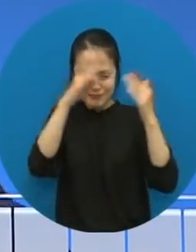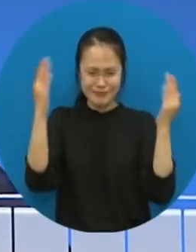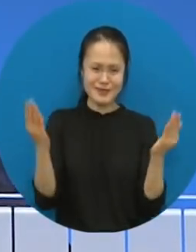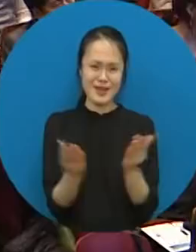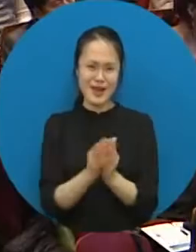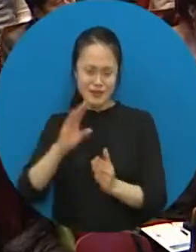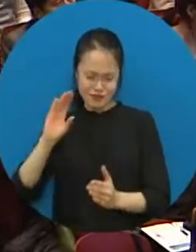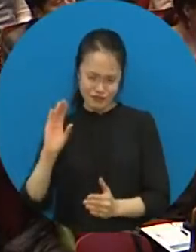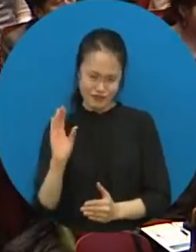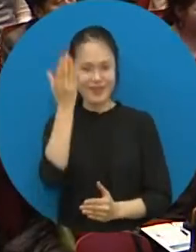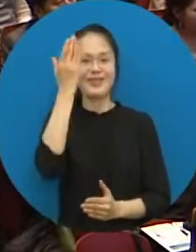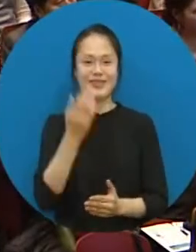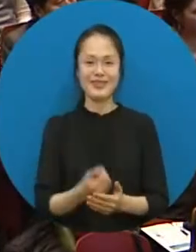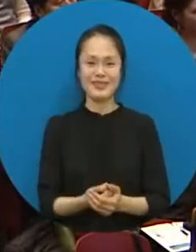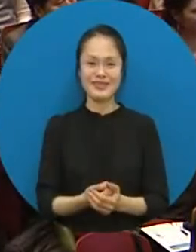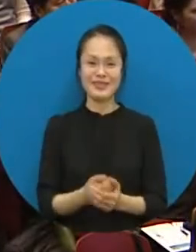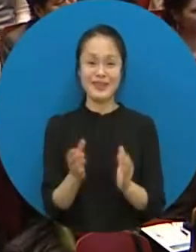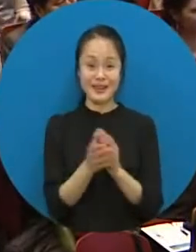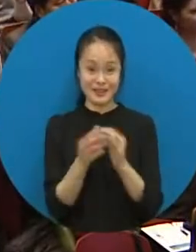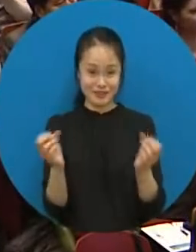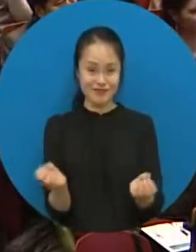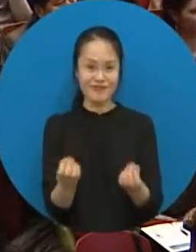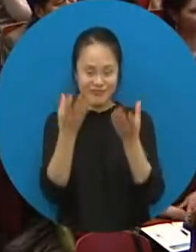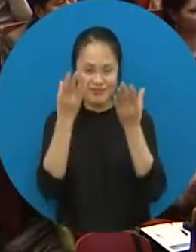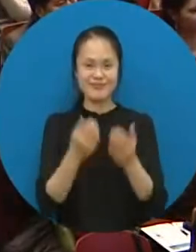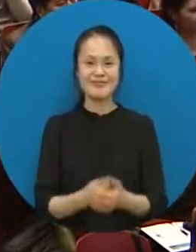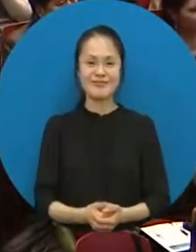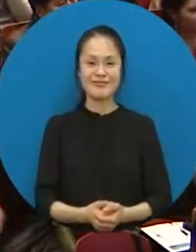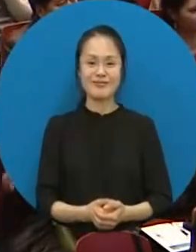됩니다. 할렐루야!